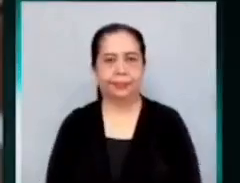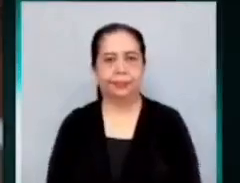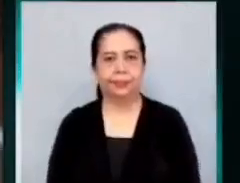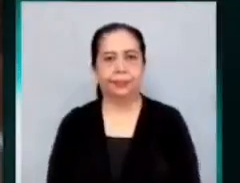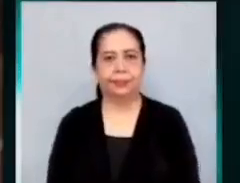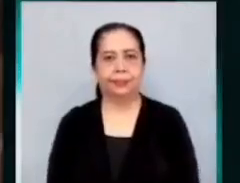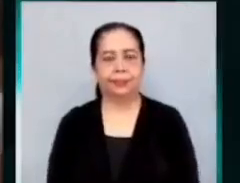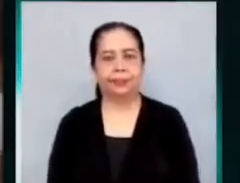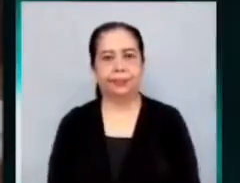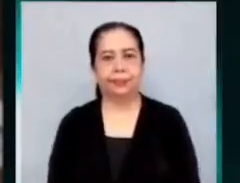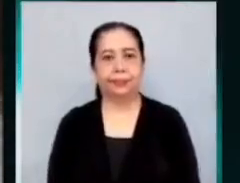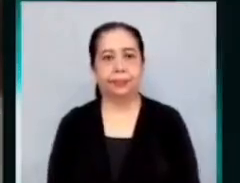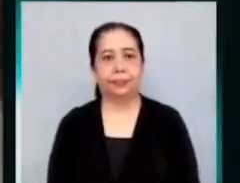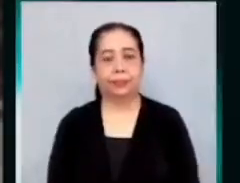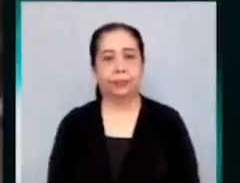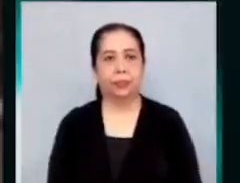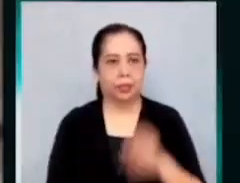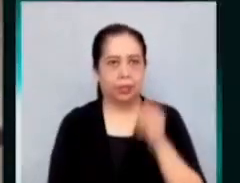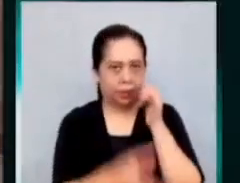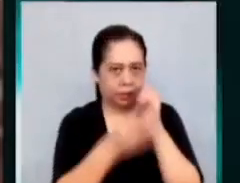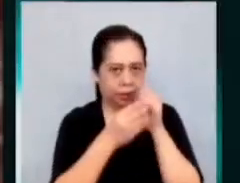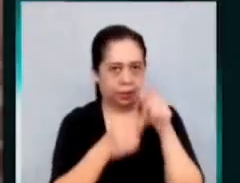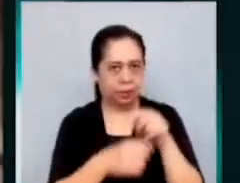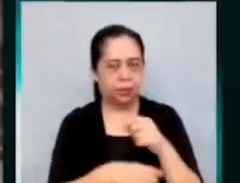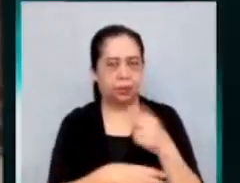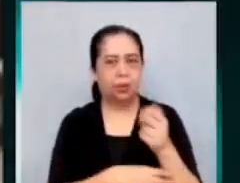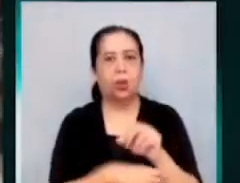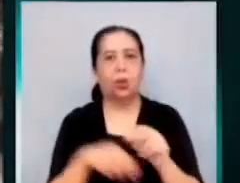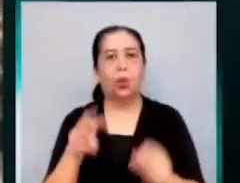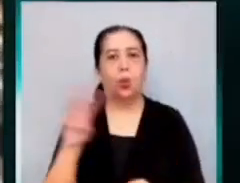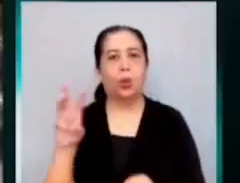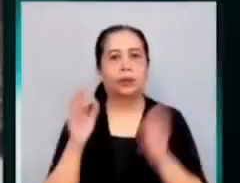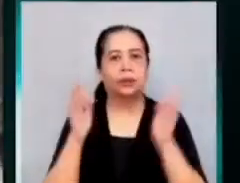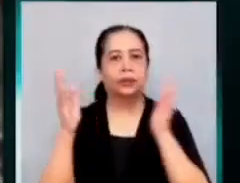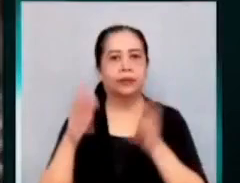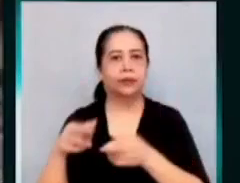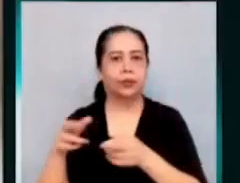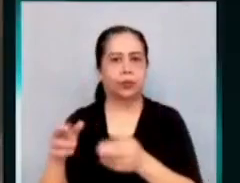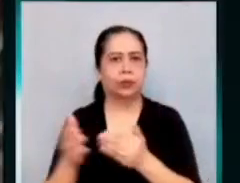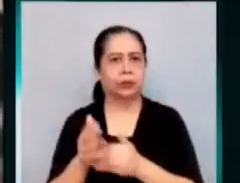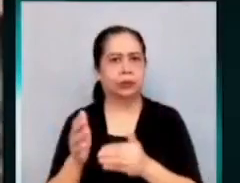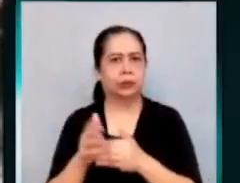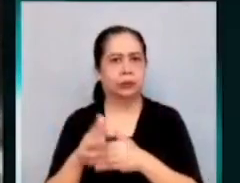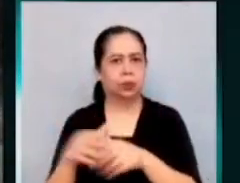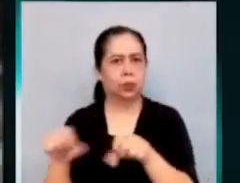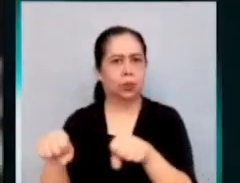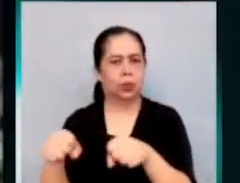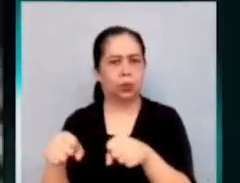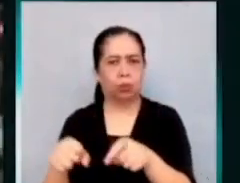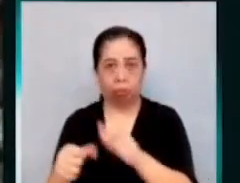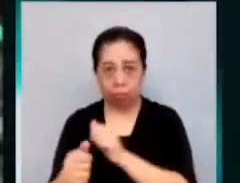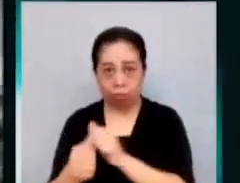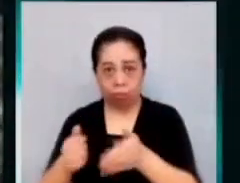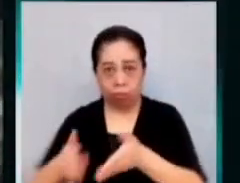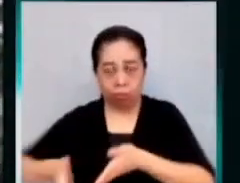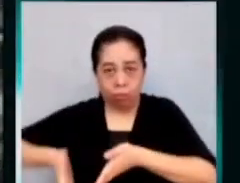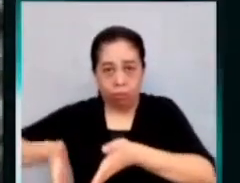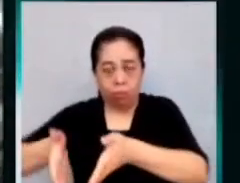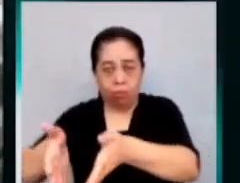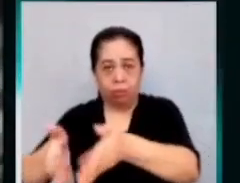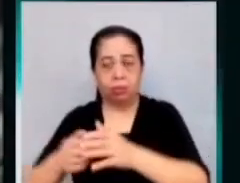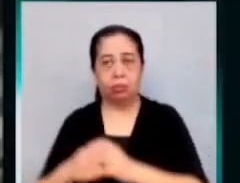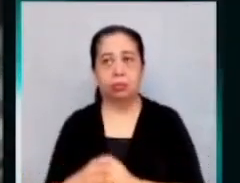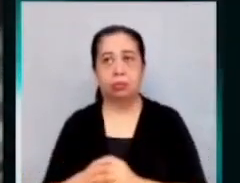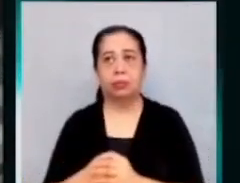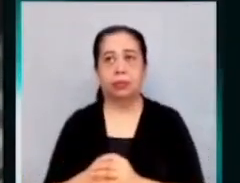Sa video na kuha sa bahagi ng West Service Road sa Parañaque, sunod-sunod ang mga motorsiklong dumaraan sa sidewalk.